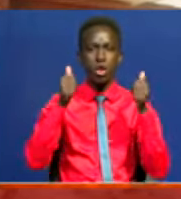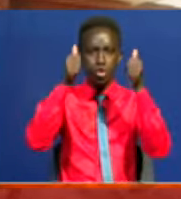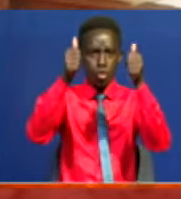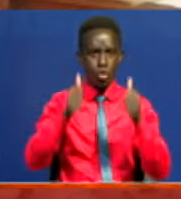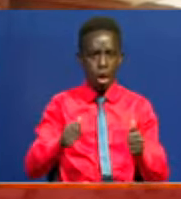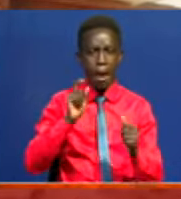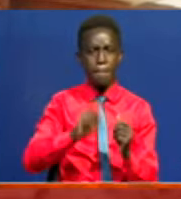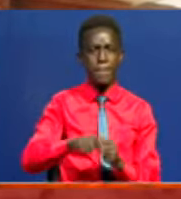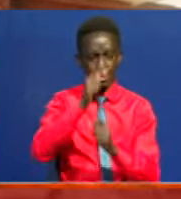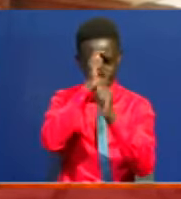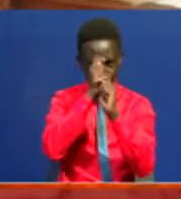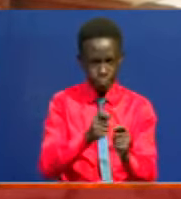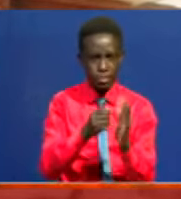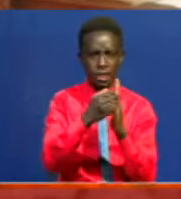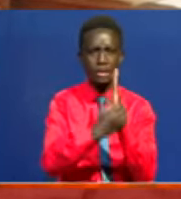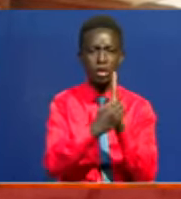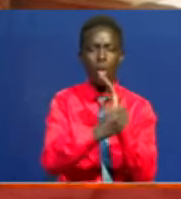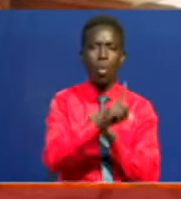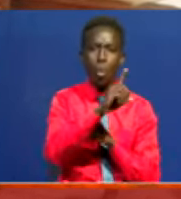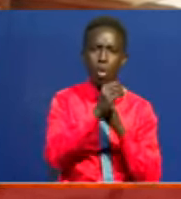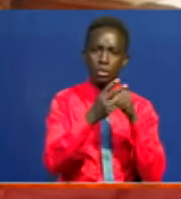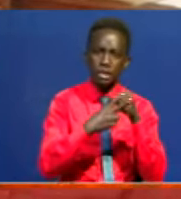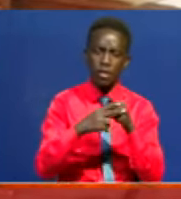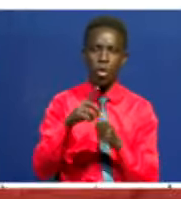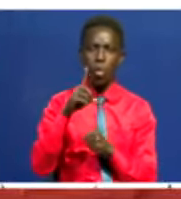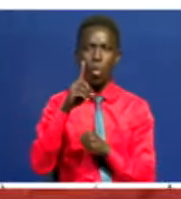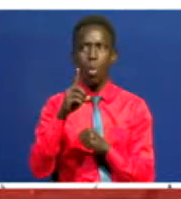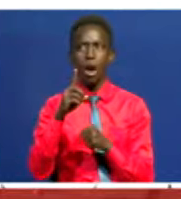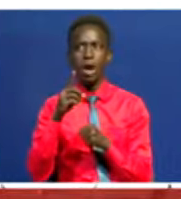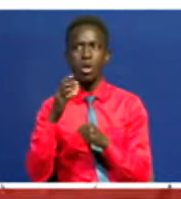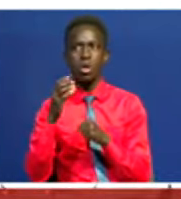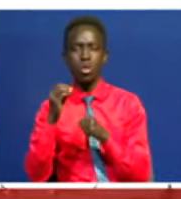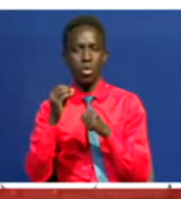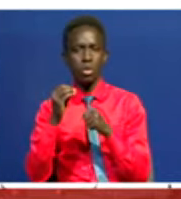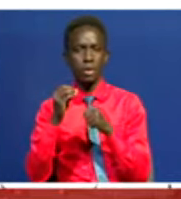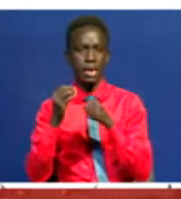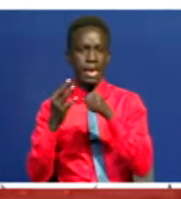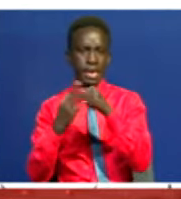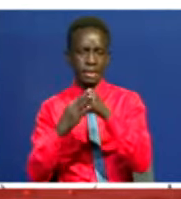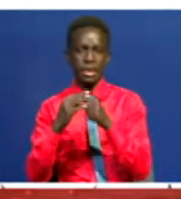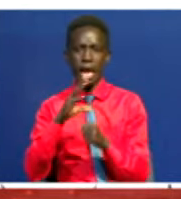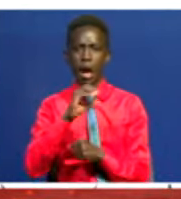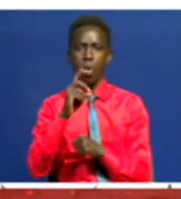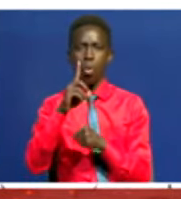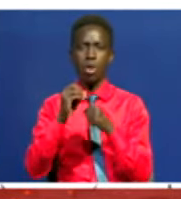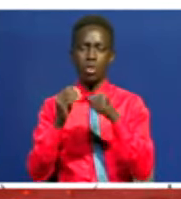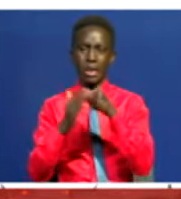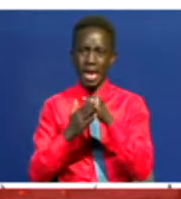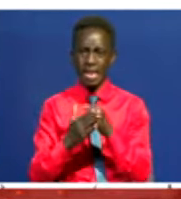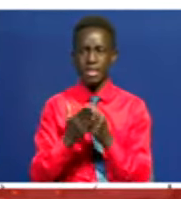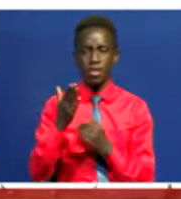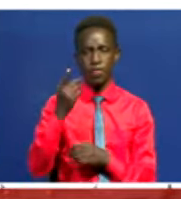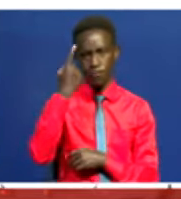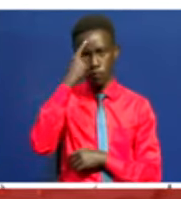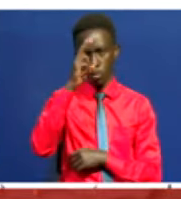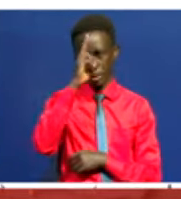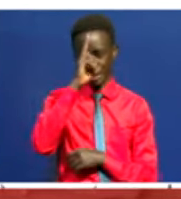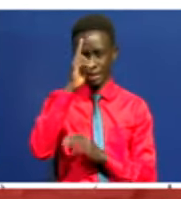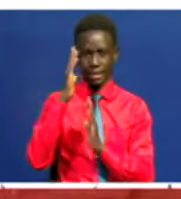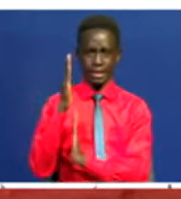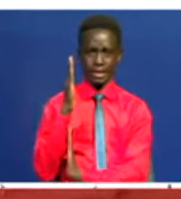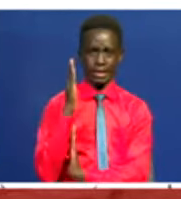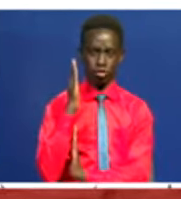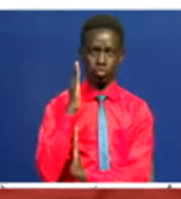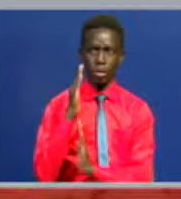107, 108 na 109 of the National Police Service Act. Hata hivyo, katika taarifa kwa vyombo vya habari, msemaji wa